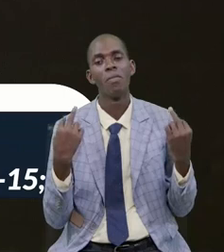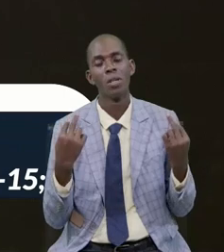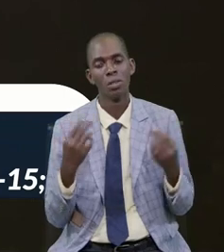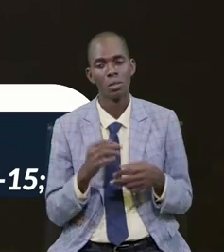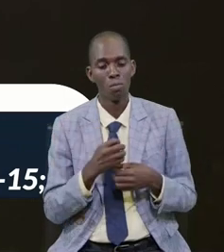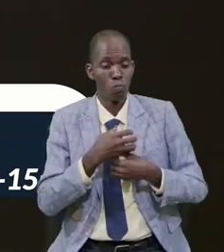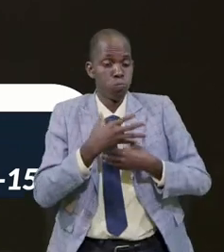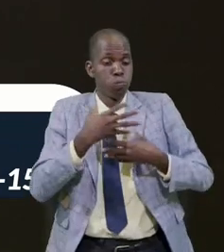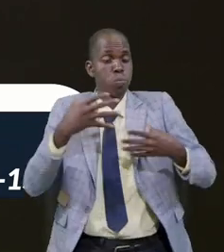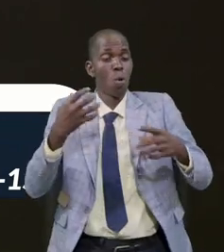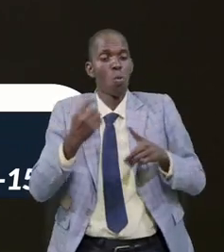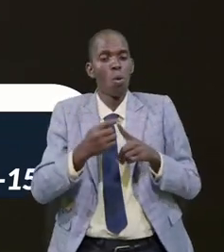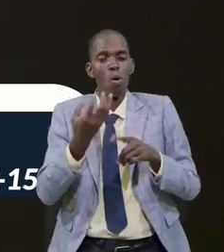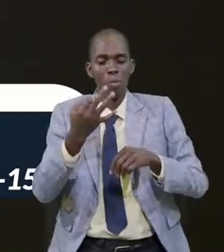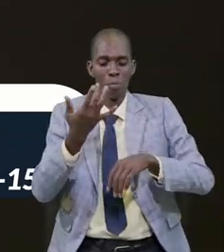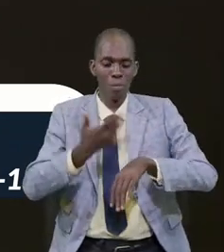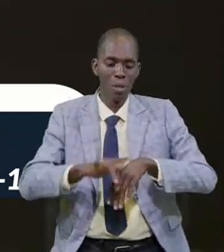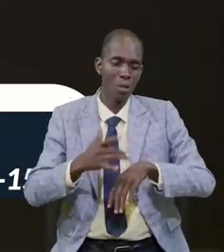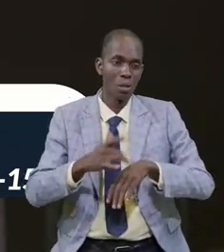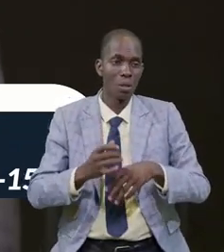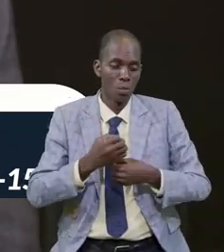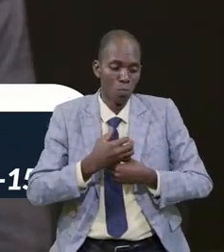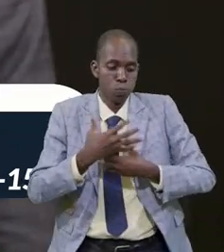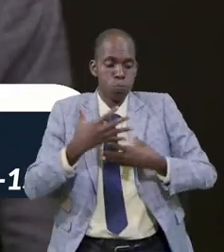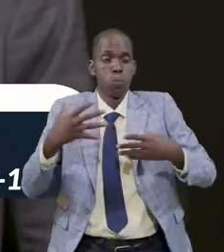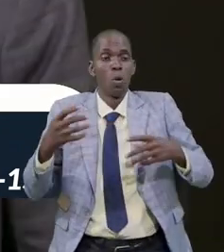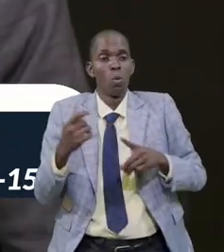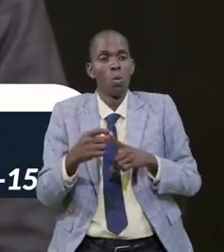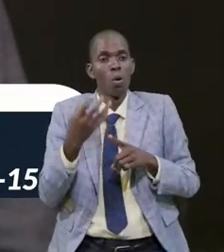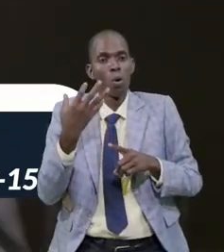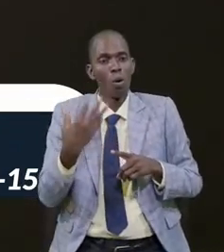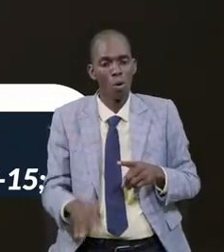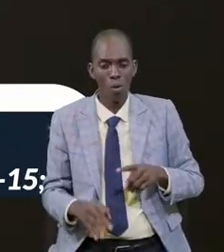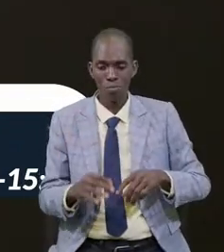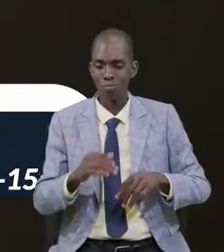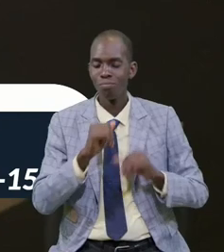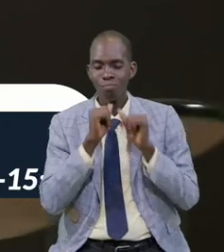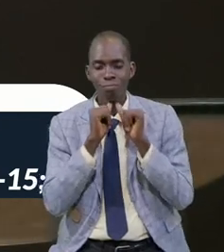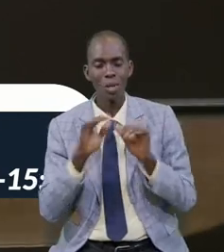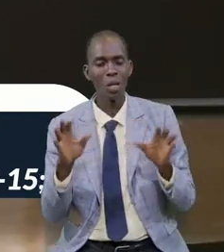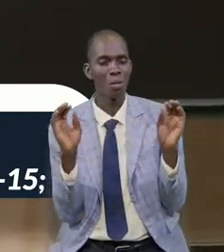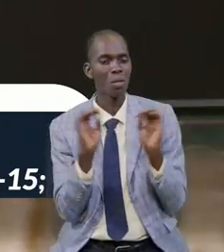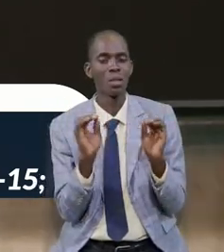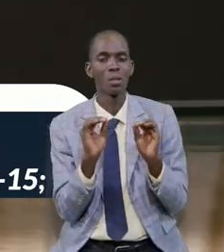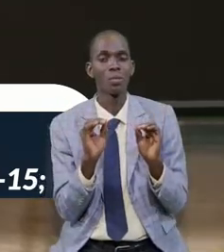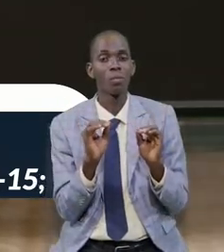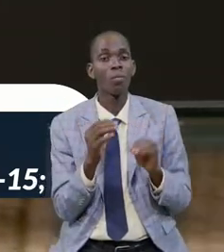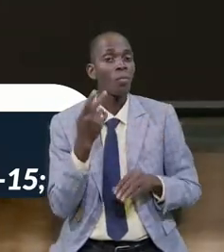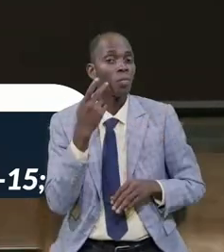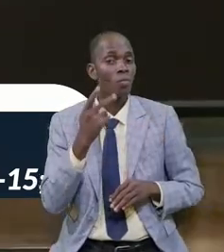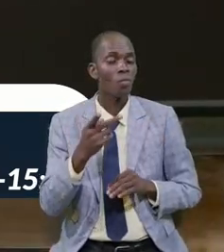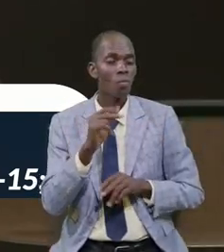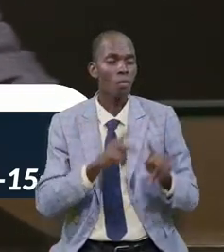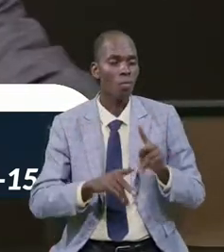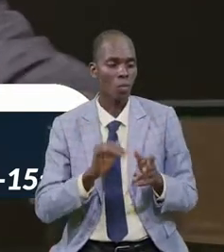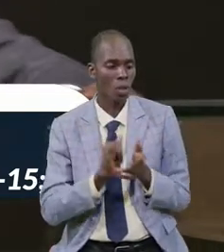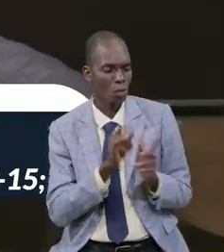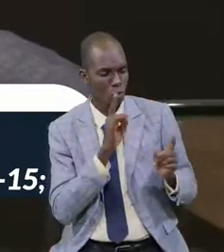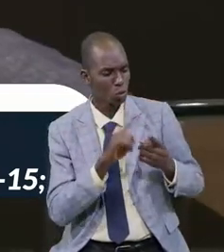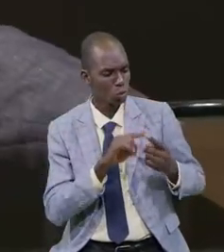des paroles de vanité, des paroles vides et superficielle. Les